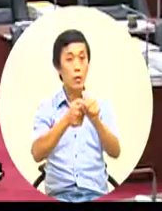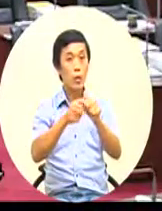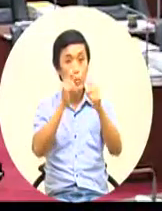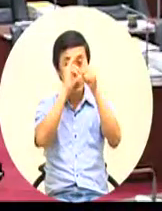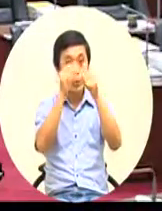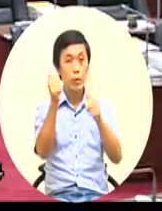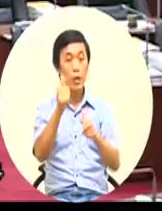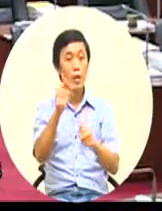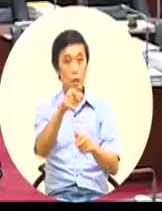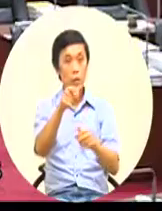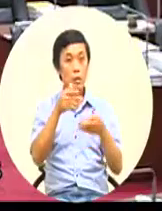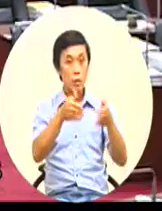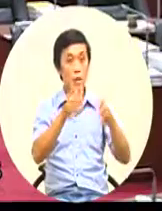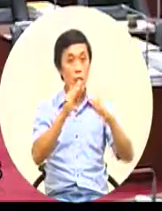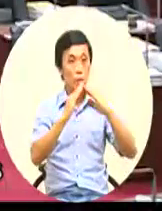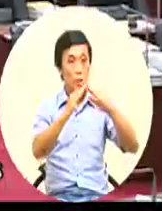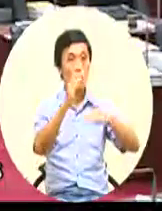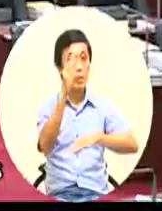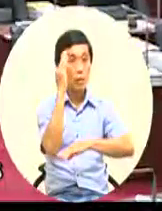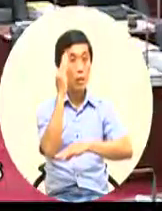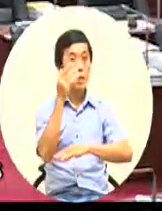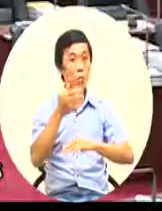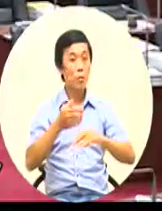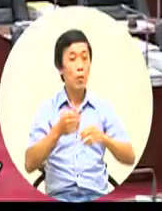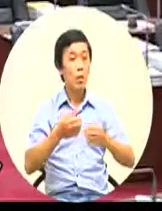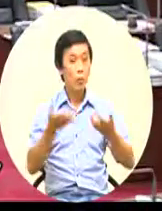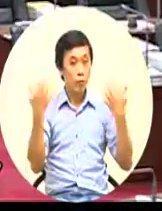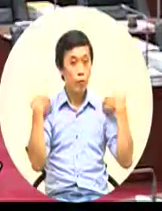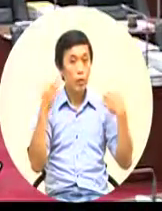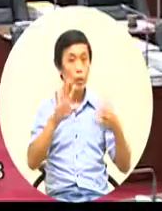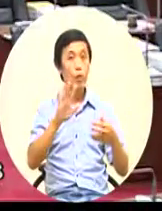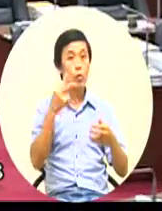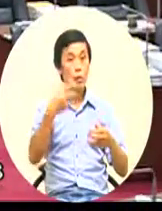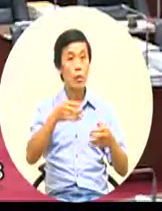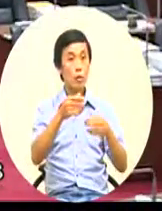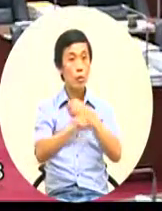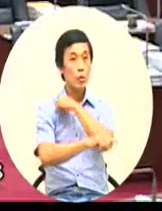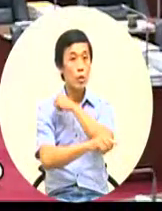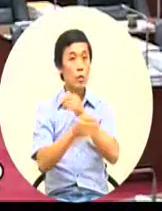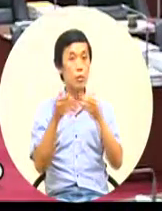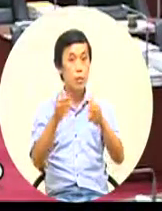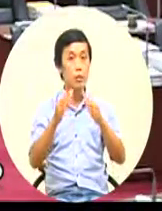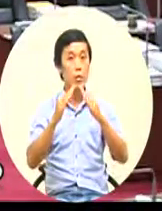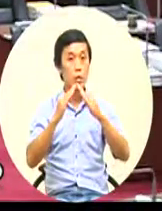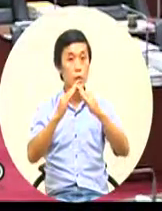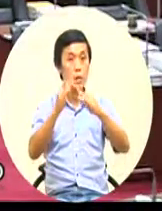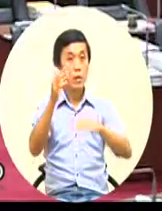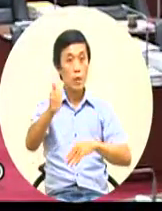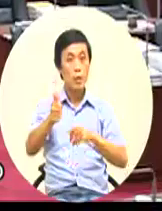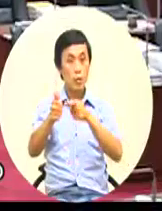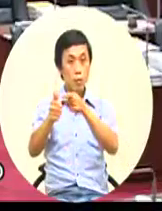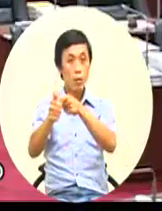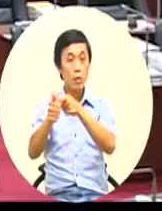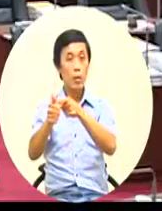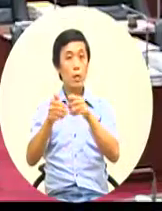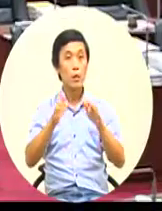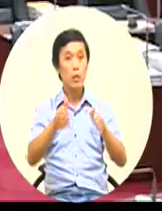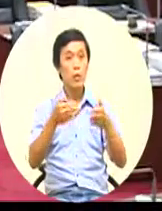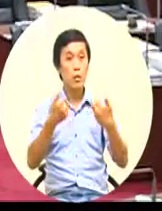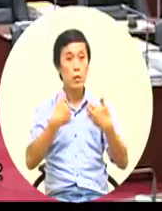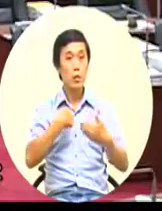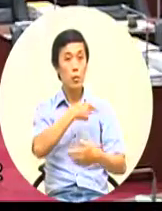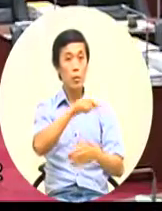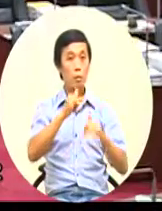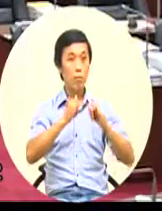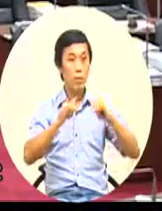善尽责任。那最后，我们还是要请我们的陈局市长，针对民进党团所有提出来这个，意见呢，来请你